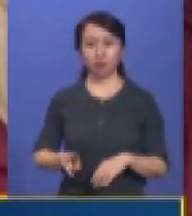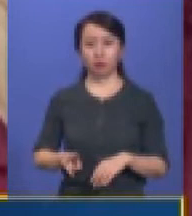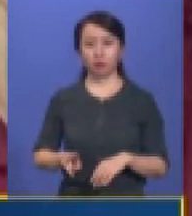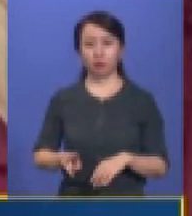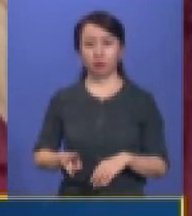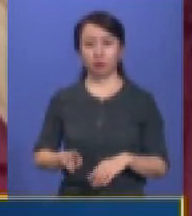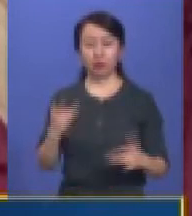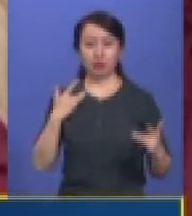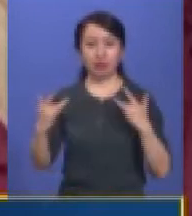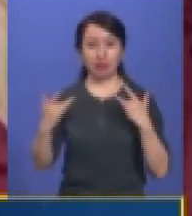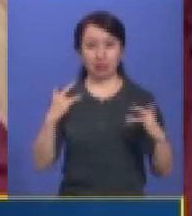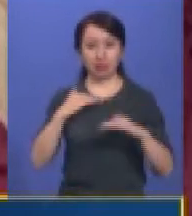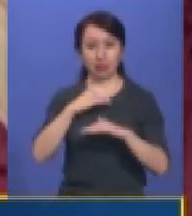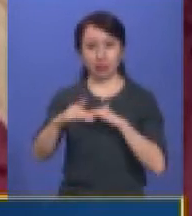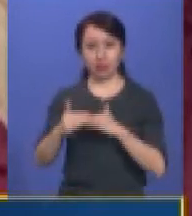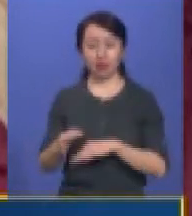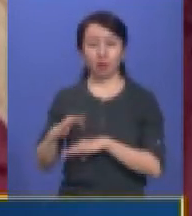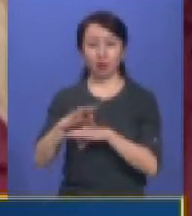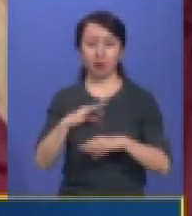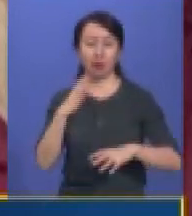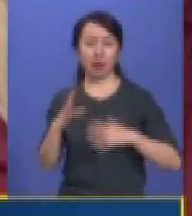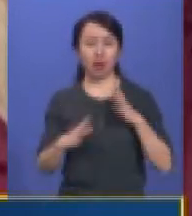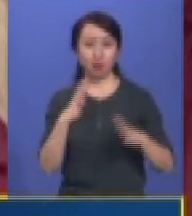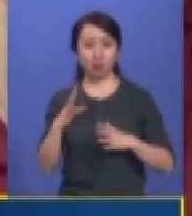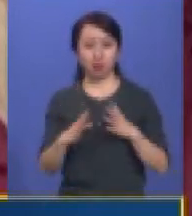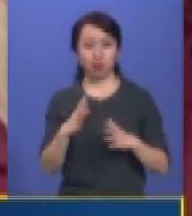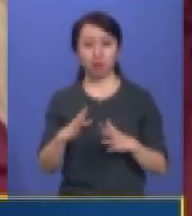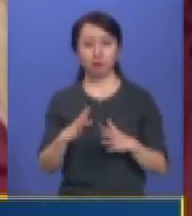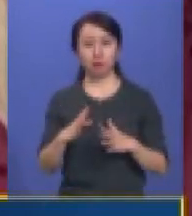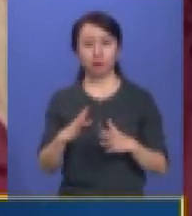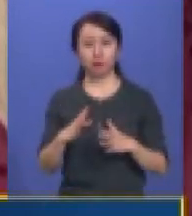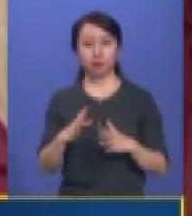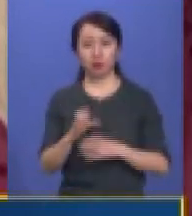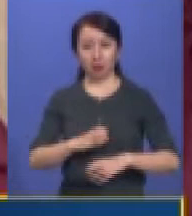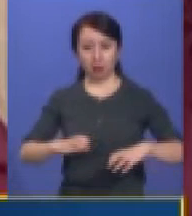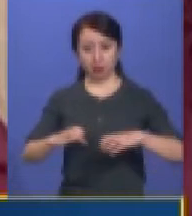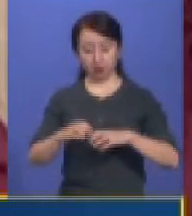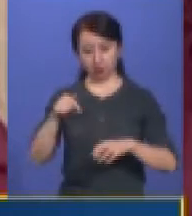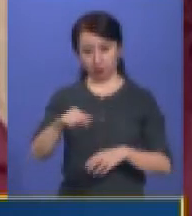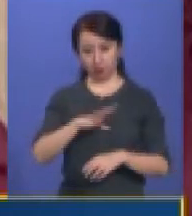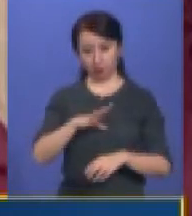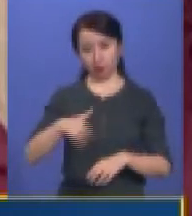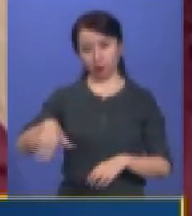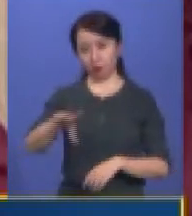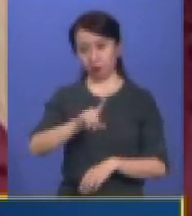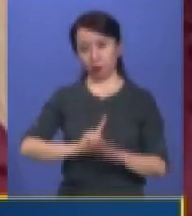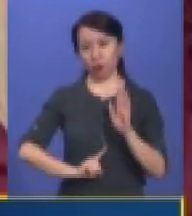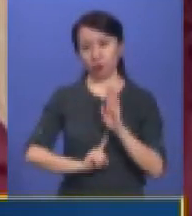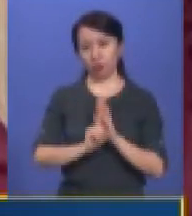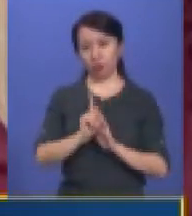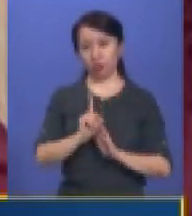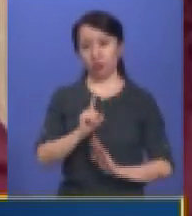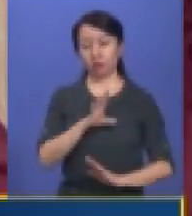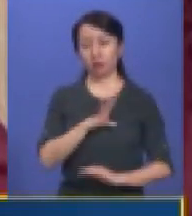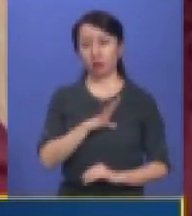принесли на сцену, водили на репетиции, когда у них вот был ансамбль. Наверное, тогда уже это все зарождалось. А